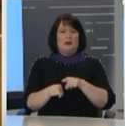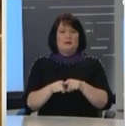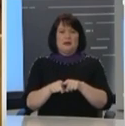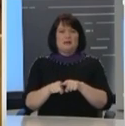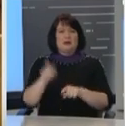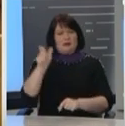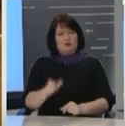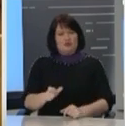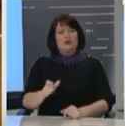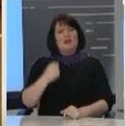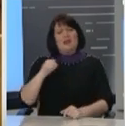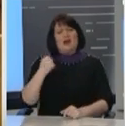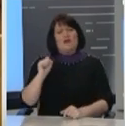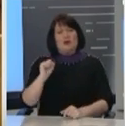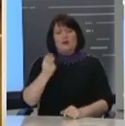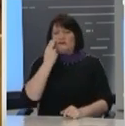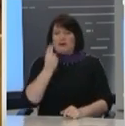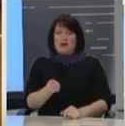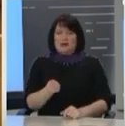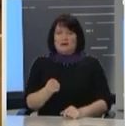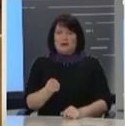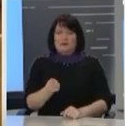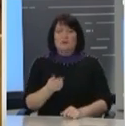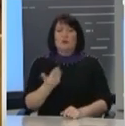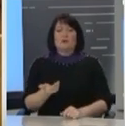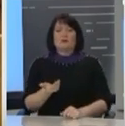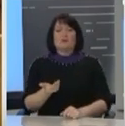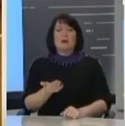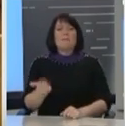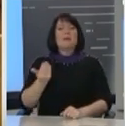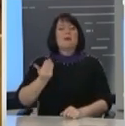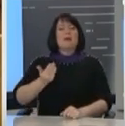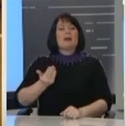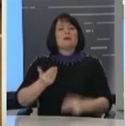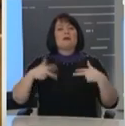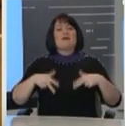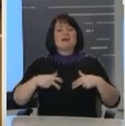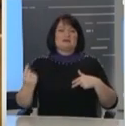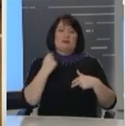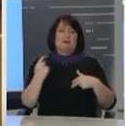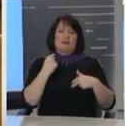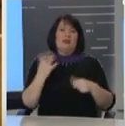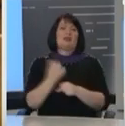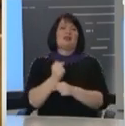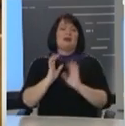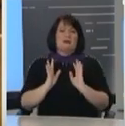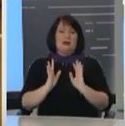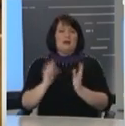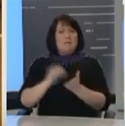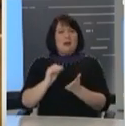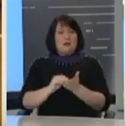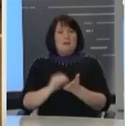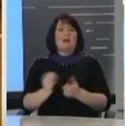διαφωνεί, γίνεται φανερό ότι εκεί που οι προηγούμενες κυβερνήσεις απέτυχαν ξανά και